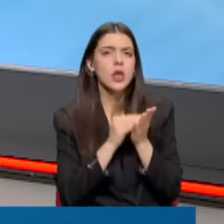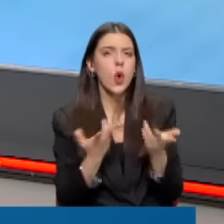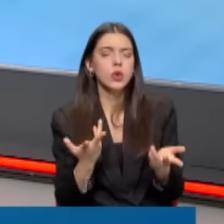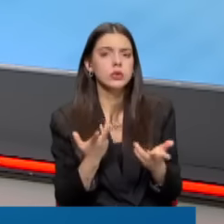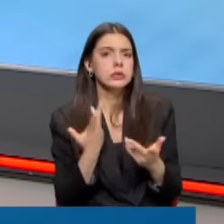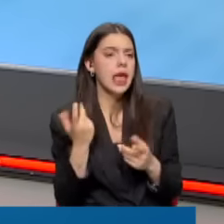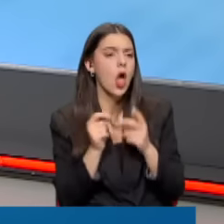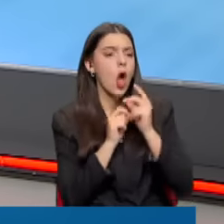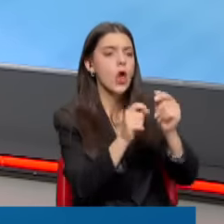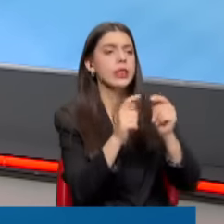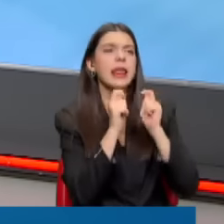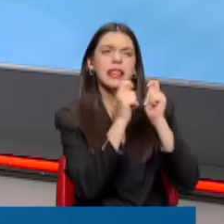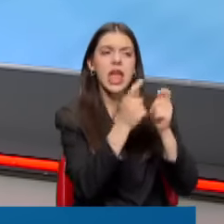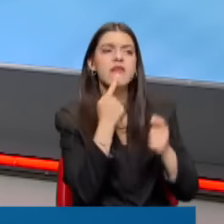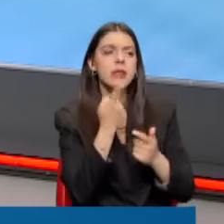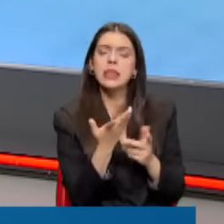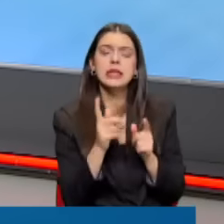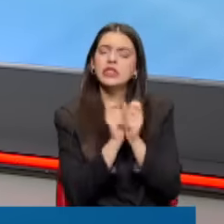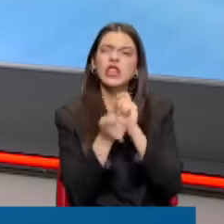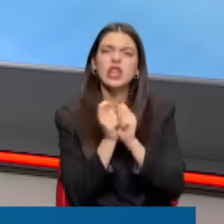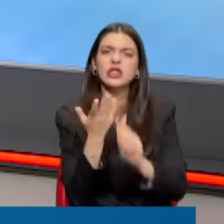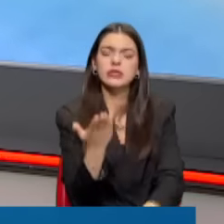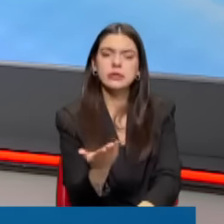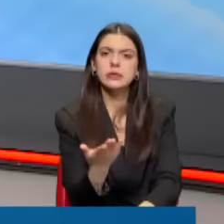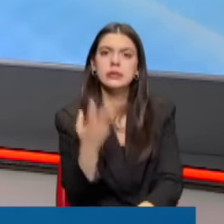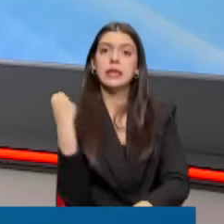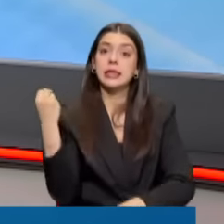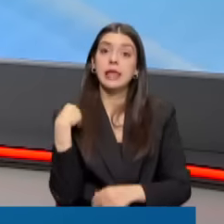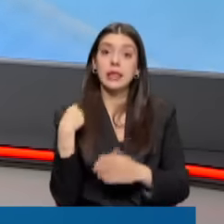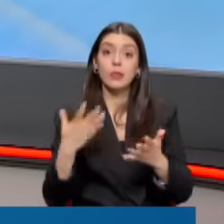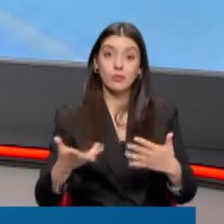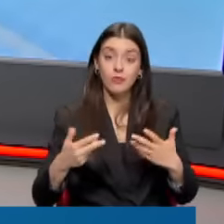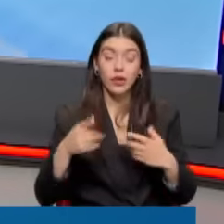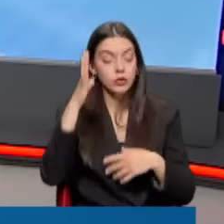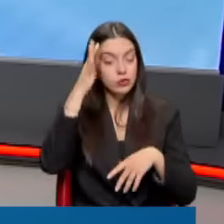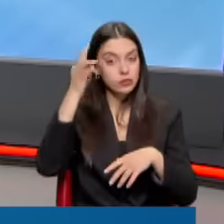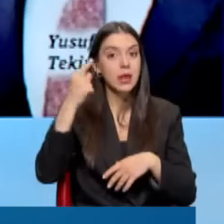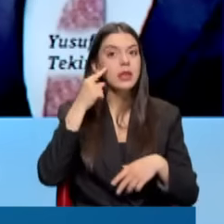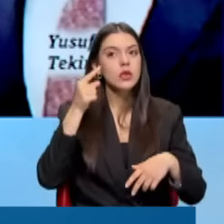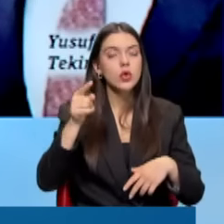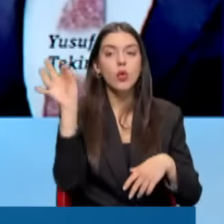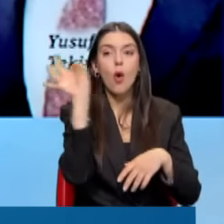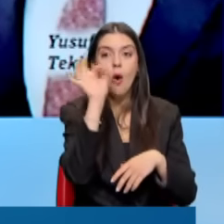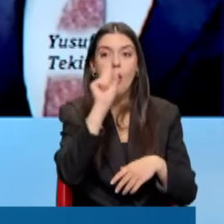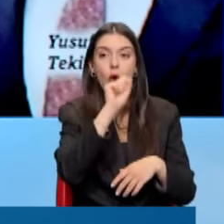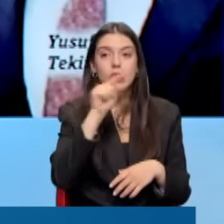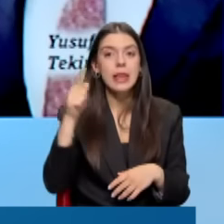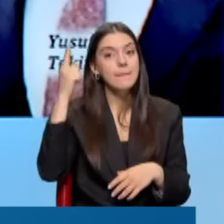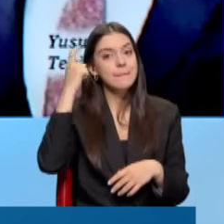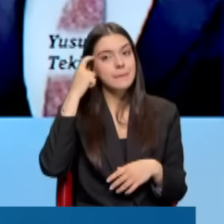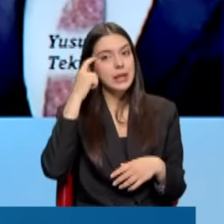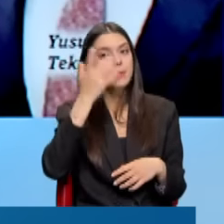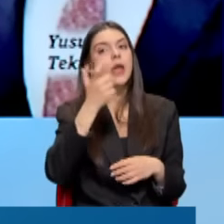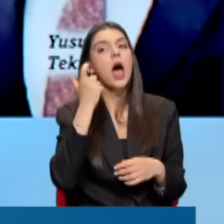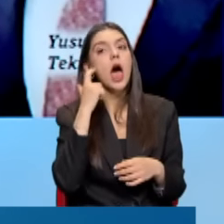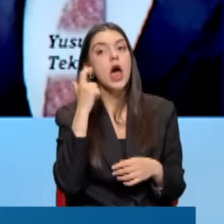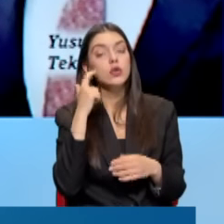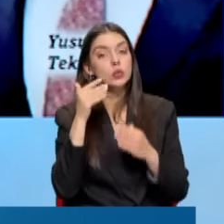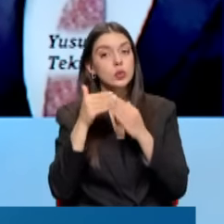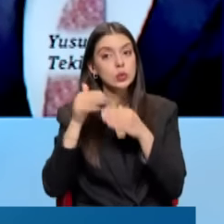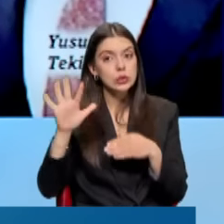yansıtıldı nasıl değişiklikler yapıldı yeni müfredat Uzmanlar tarafından okulları bilimsellikten ve atatürkçülükten